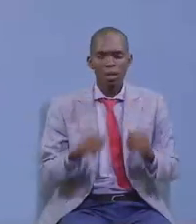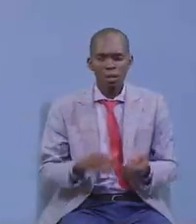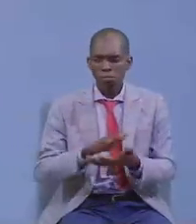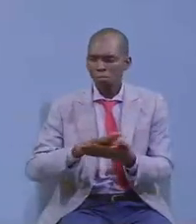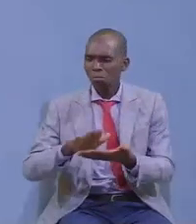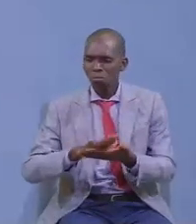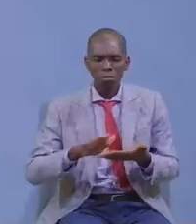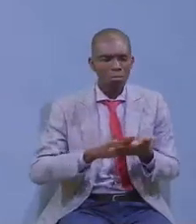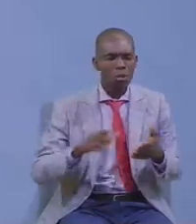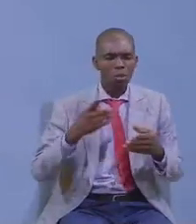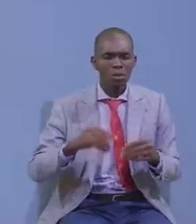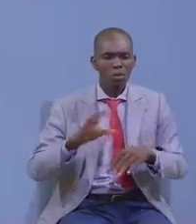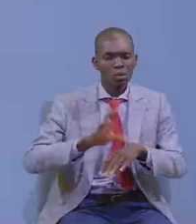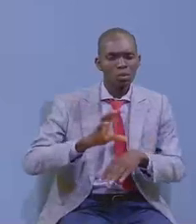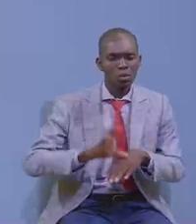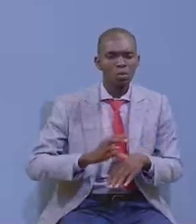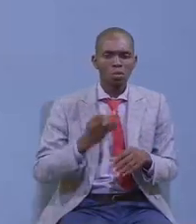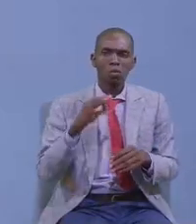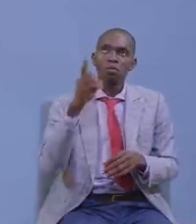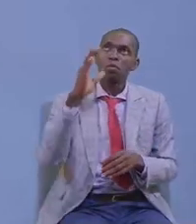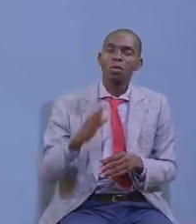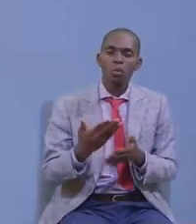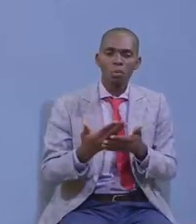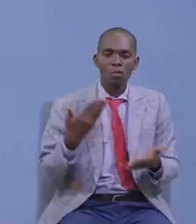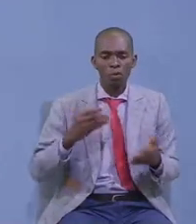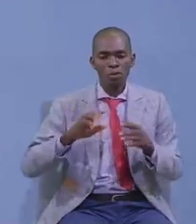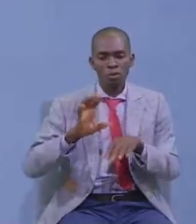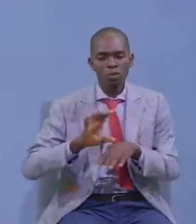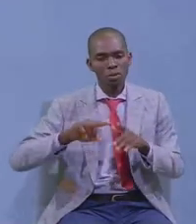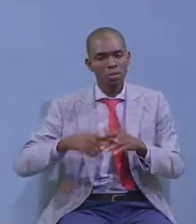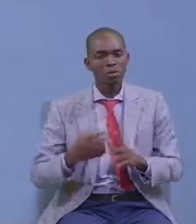Ta main peut nettoyer l'auditorium pour le culte.